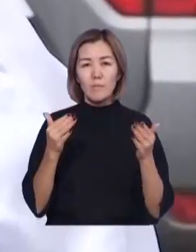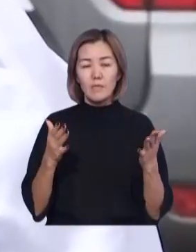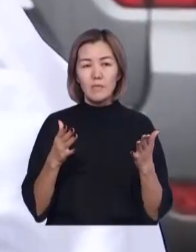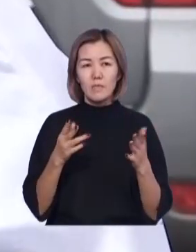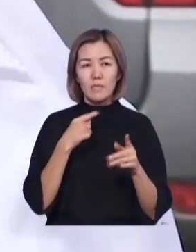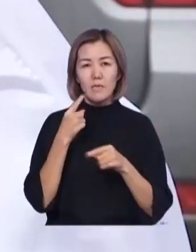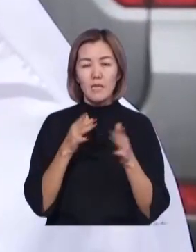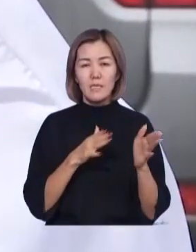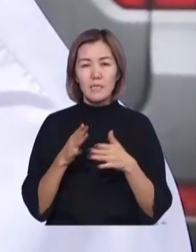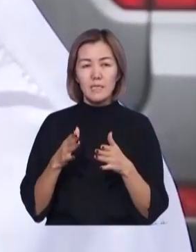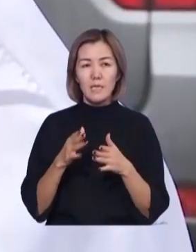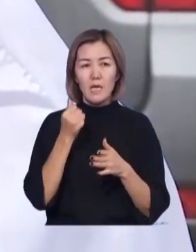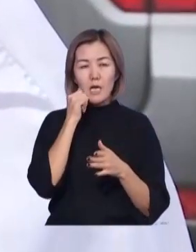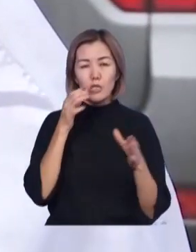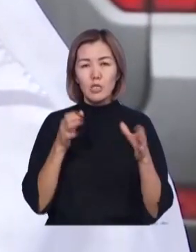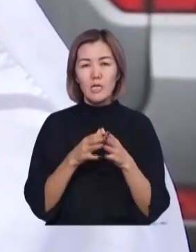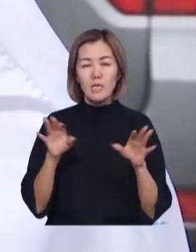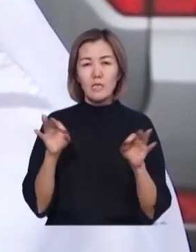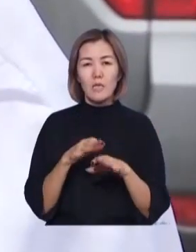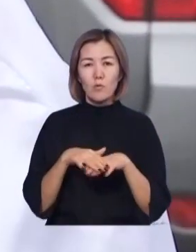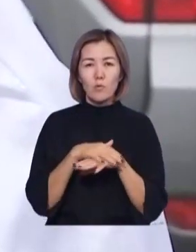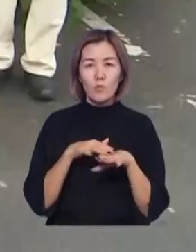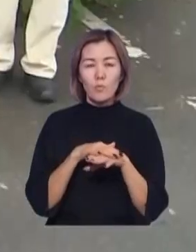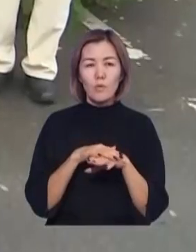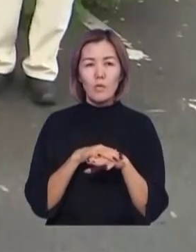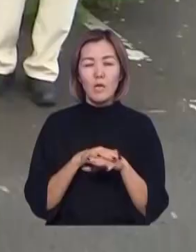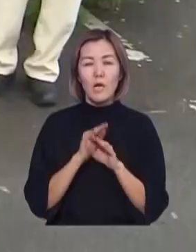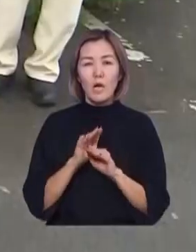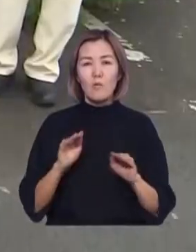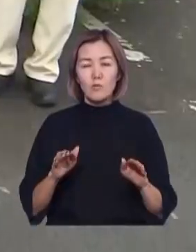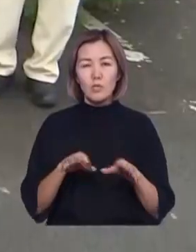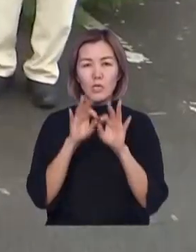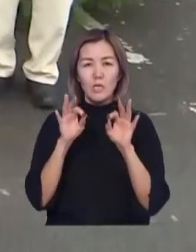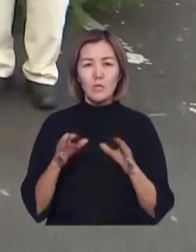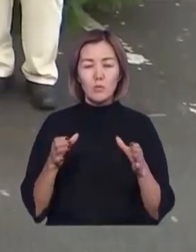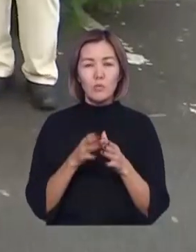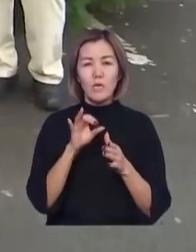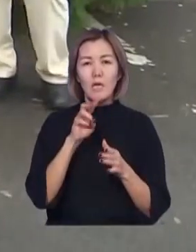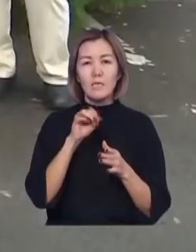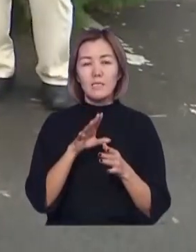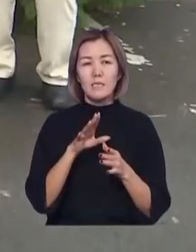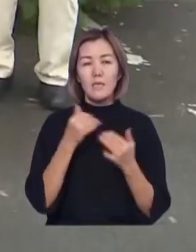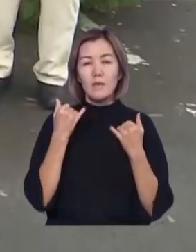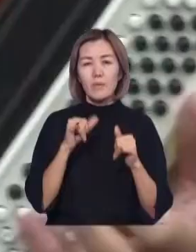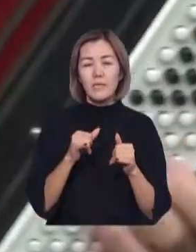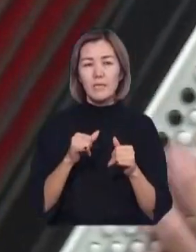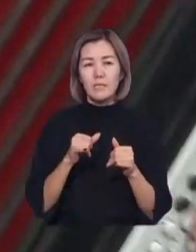традиции ансамбль алер исполнил народные песни а ученики школы искусства асл восхитились